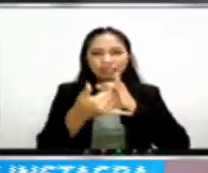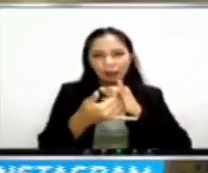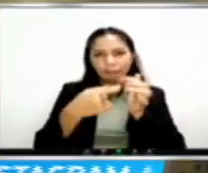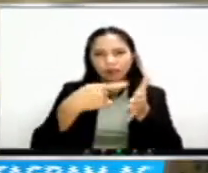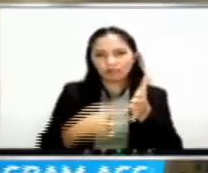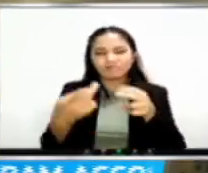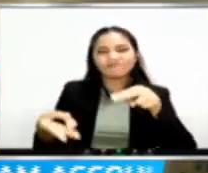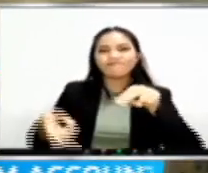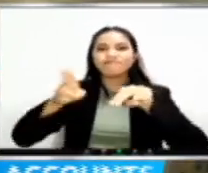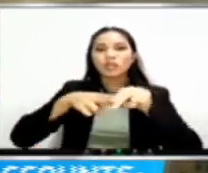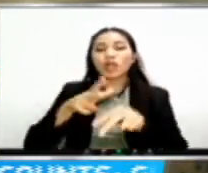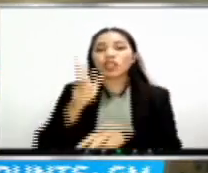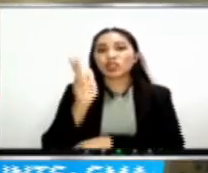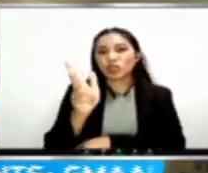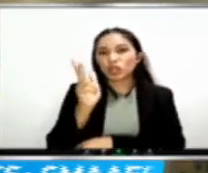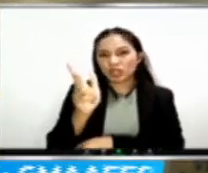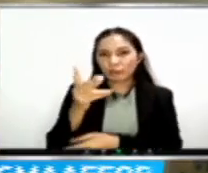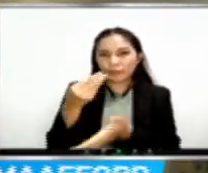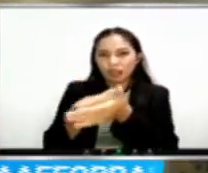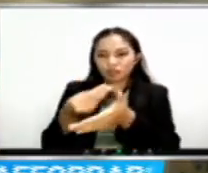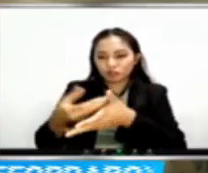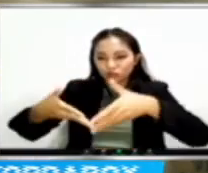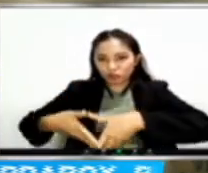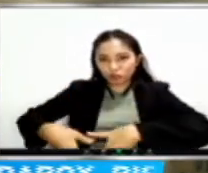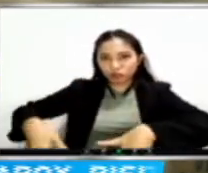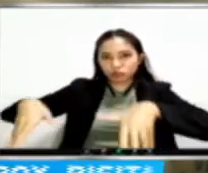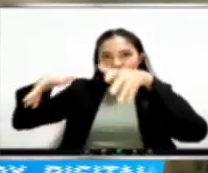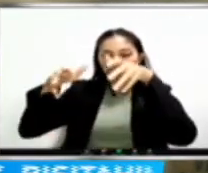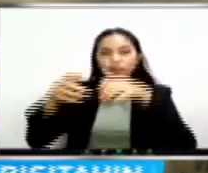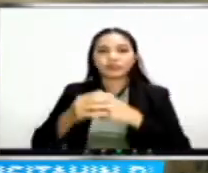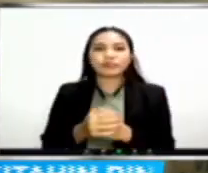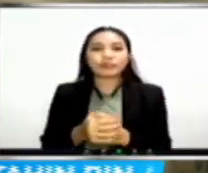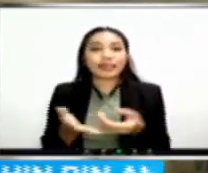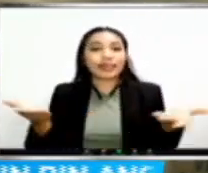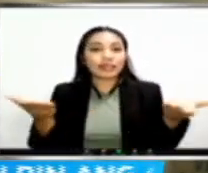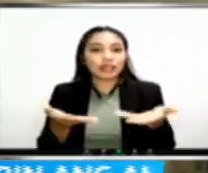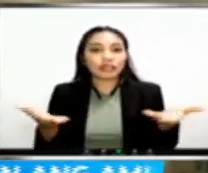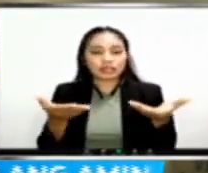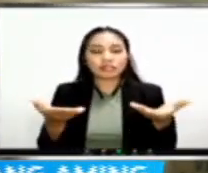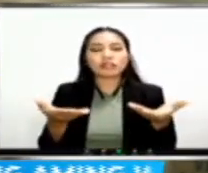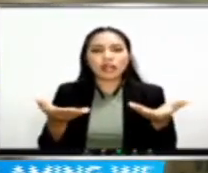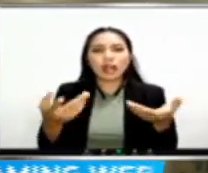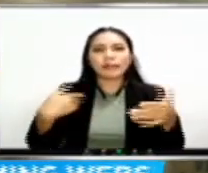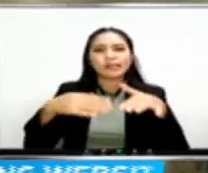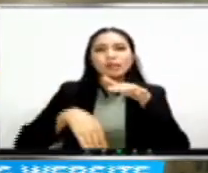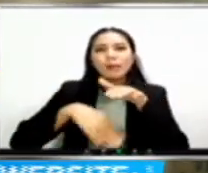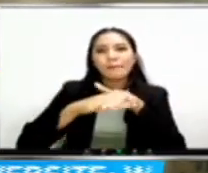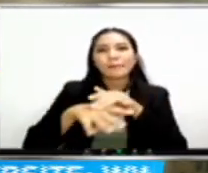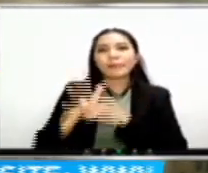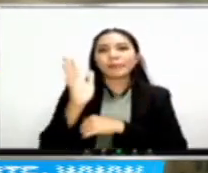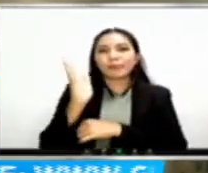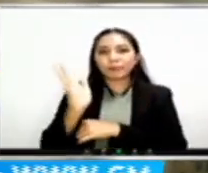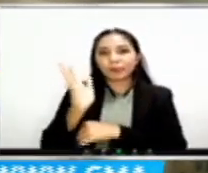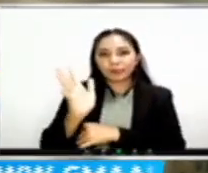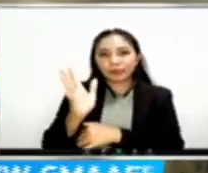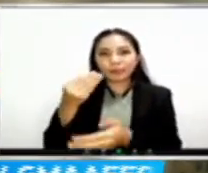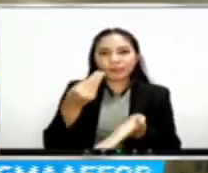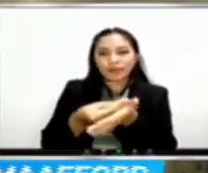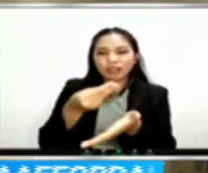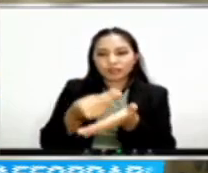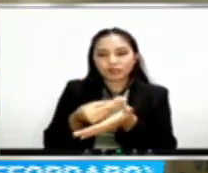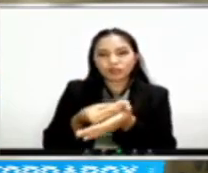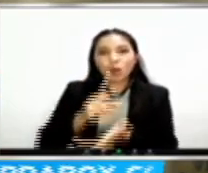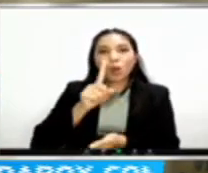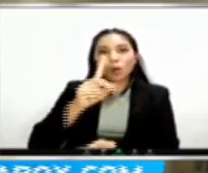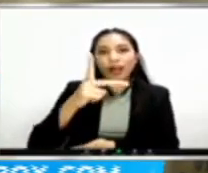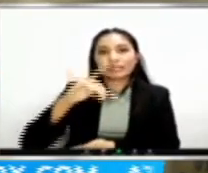sack. Dito sa Visayas Wet and Dry Market, umaabot na sa 50 pesos ang kada kilo ng puting asukal. Mas mataas ng 4 na piso kumpara